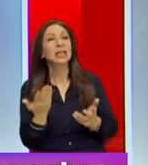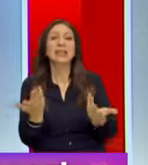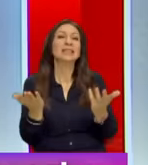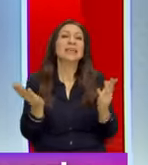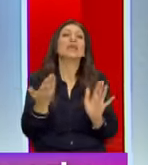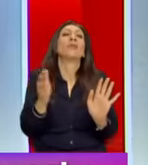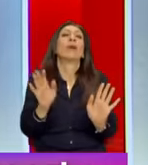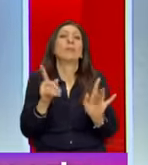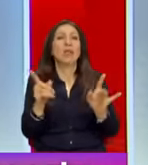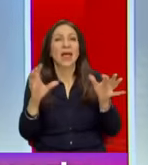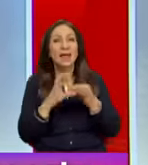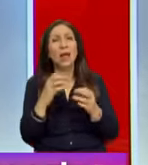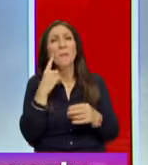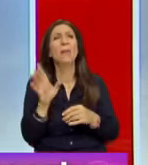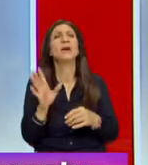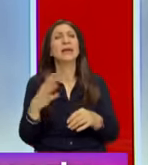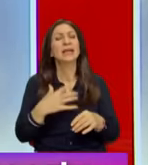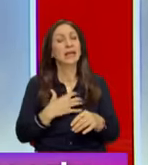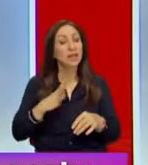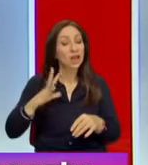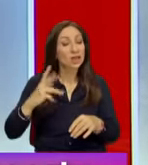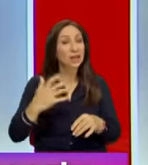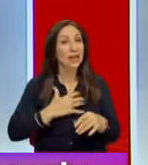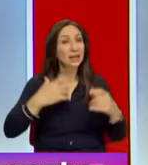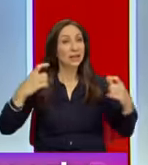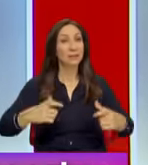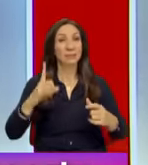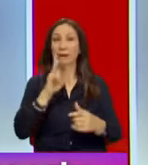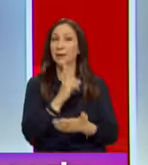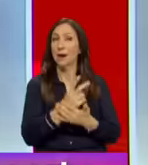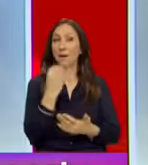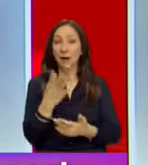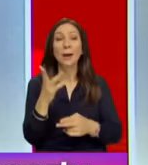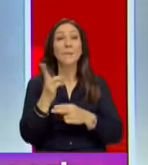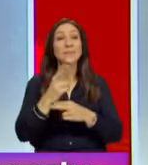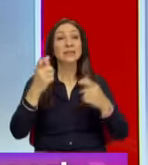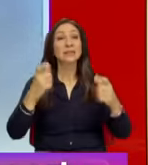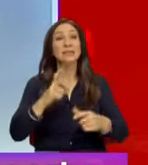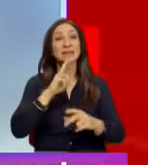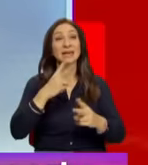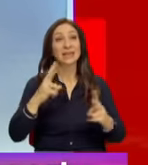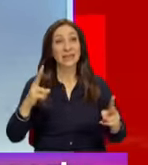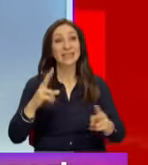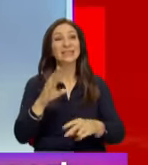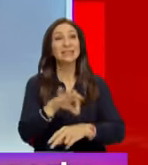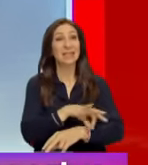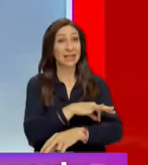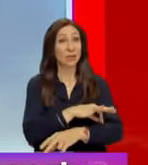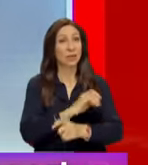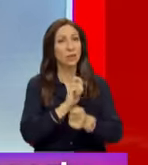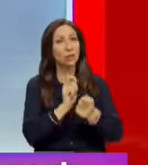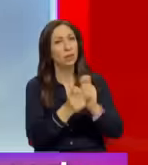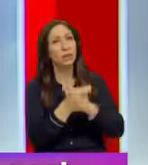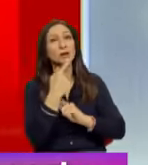nasıl geçirmedi, bununla ilgilenmedi. Kendi geleceği, kendi şehriyle ilgili bir karar verdi. Balıkesir'in rengi sarıdan